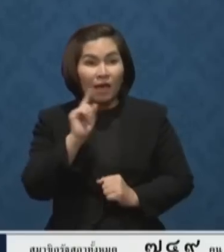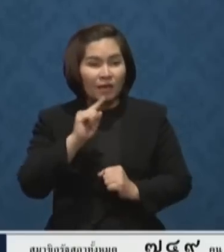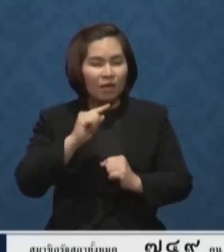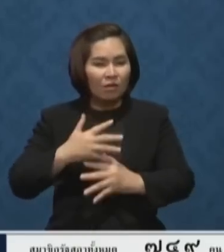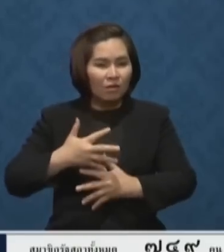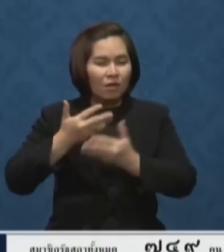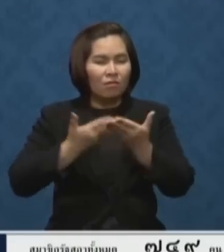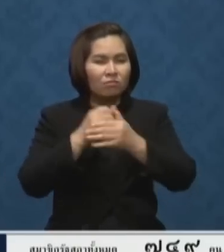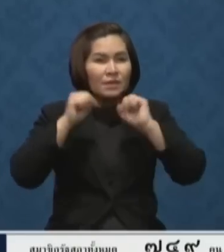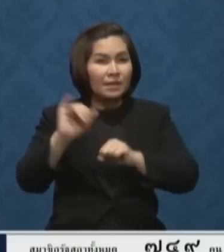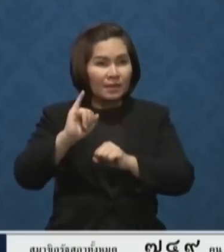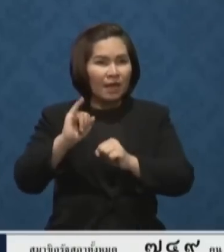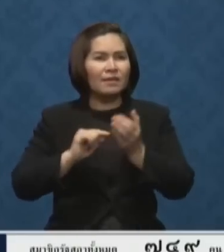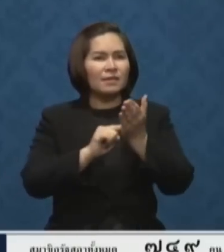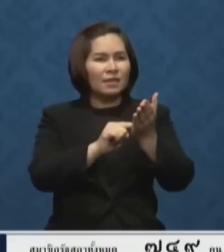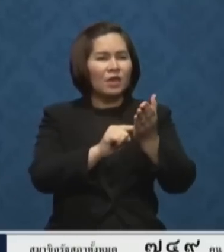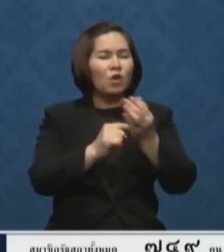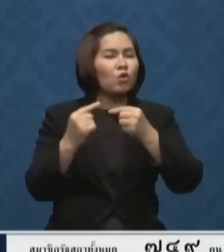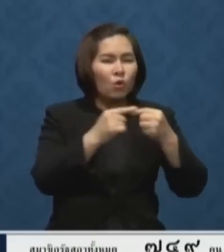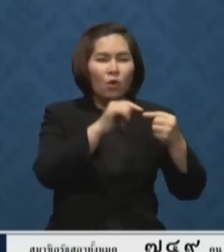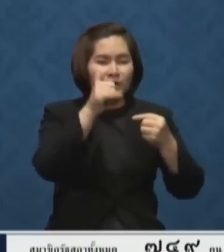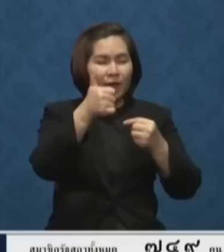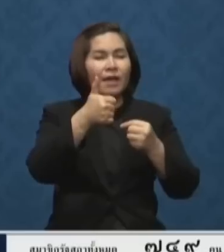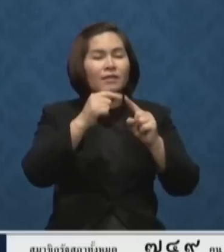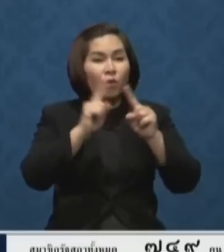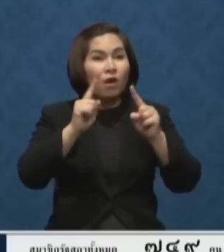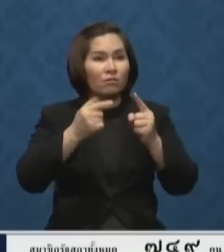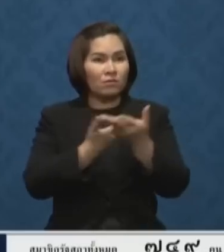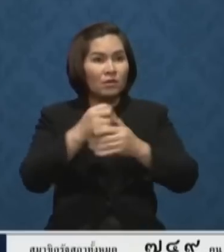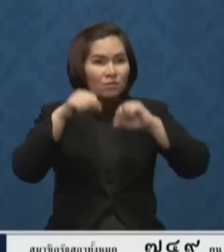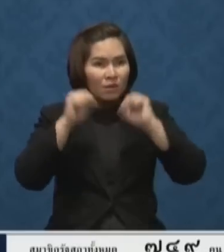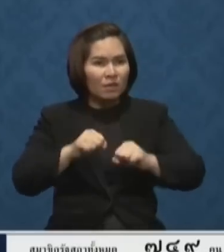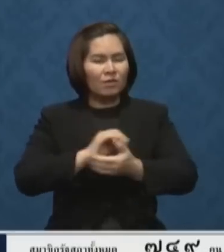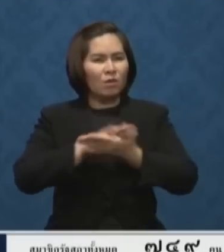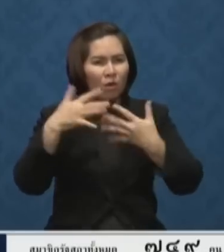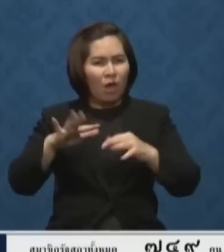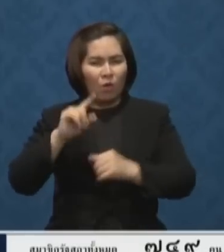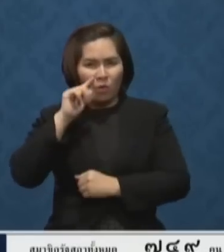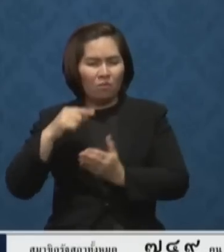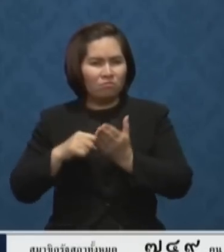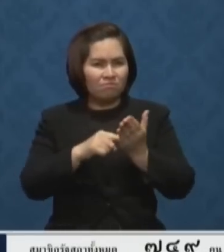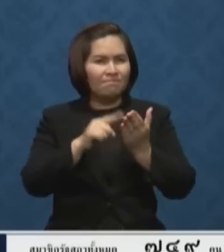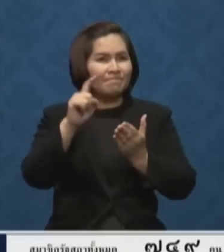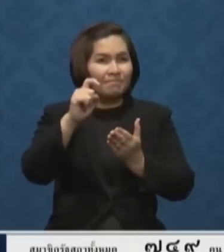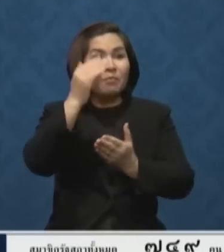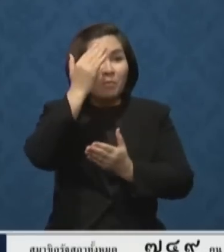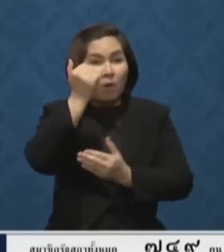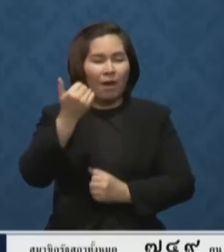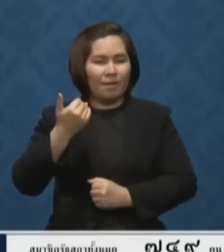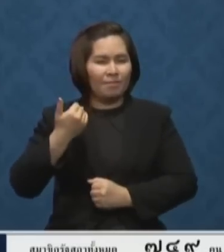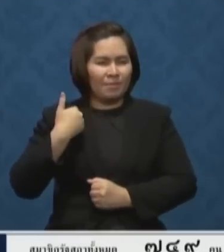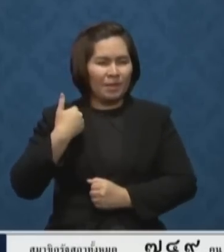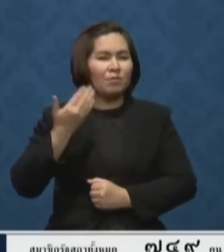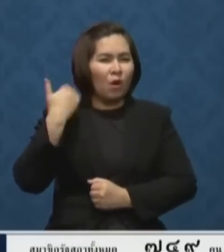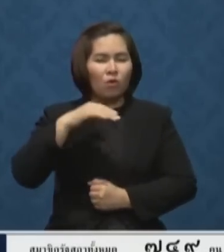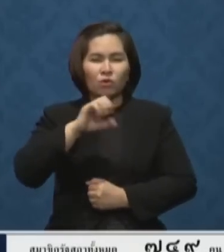มีการลมติ วนนั้นเนี่ยเราได้มกลมติในยัตตินี้เรบรอยแล้วว่ามีเพื่อนสมาชิกเสนอ